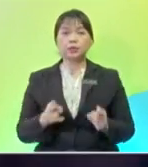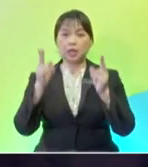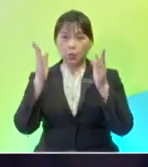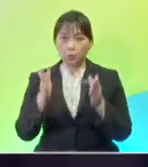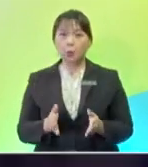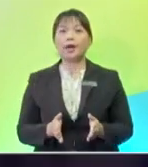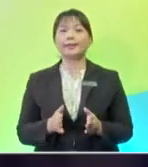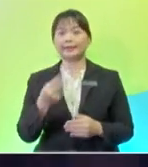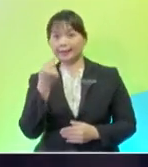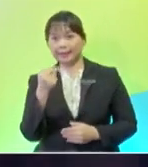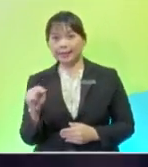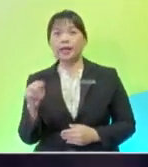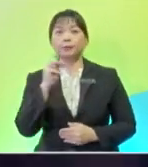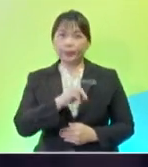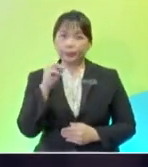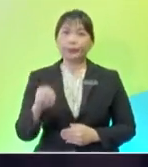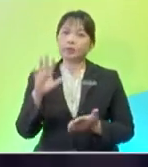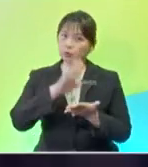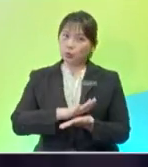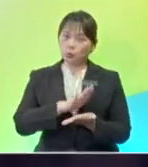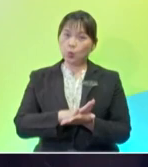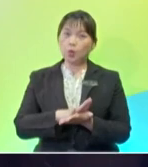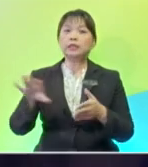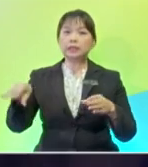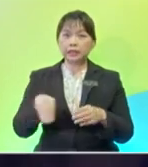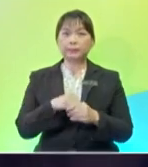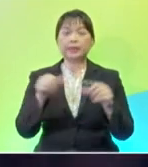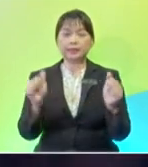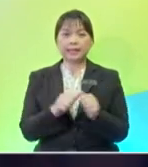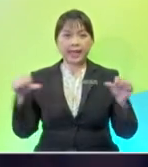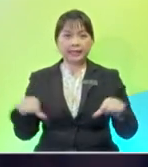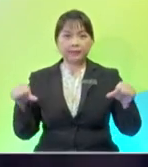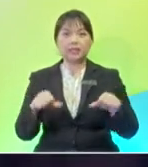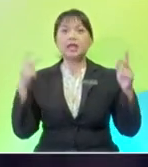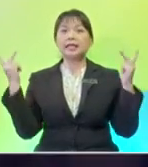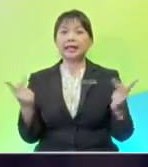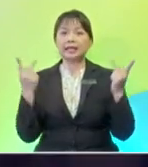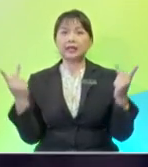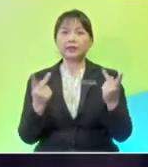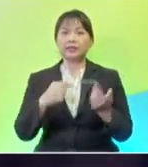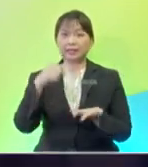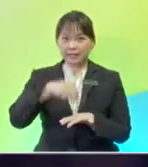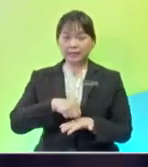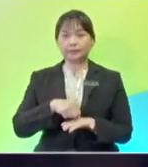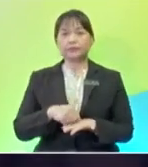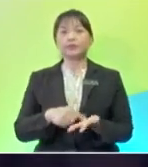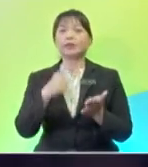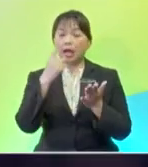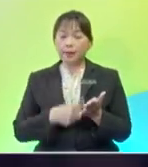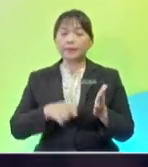murid-murid sekolah terlibat dengan ini oke apa yang